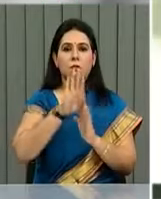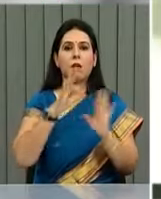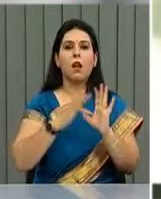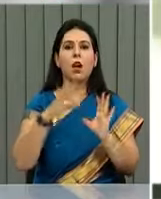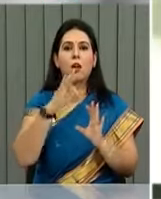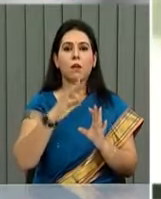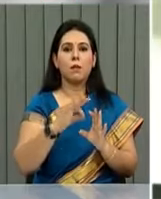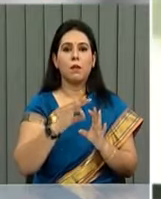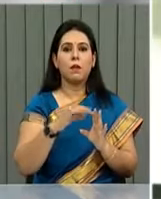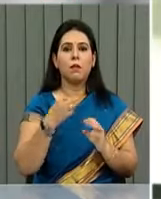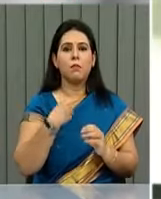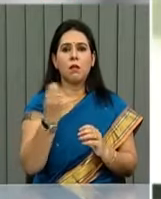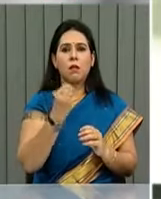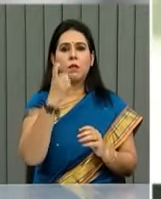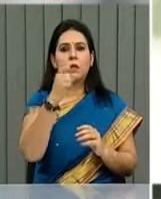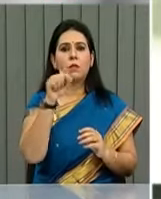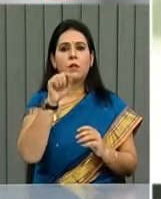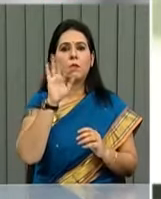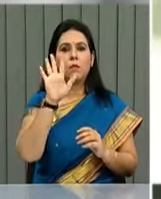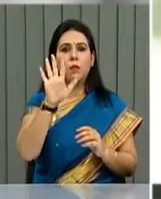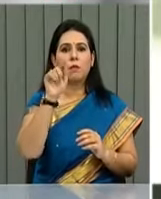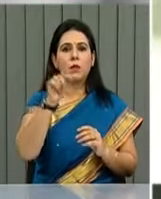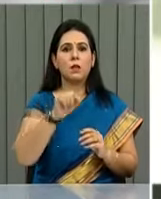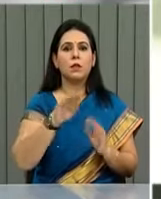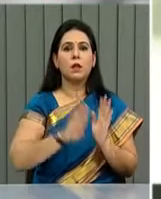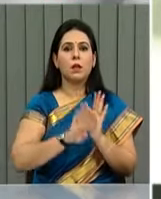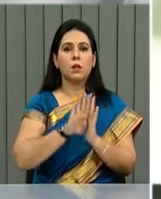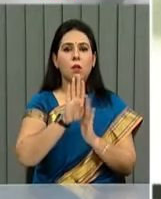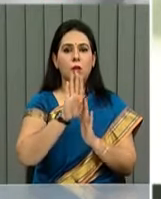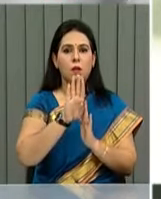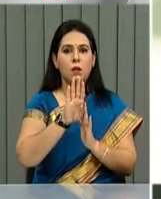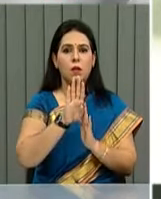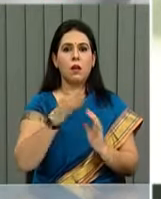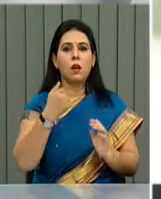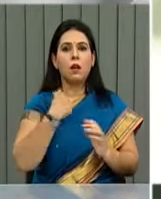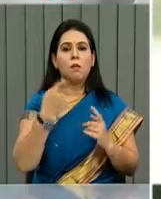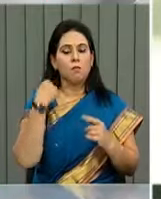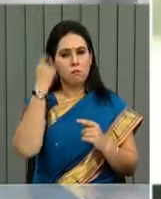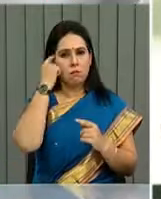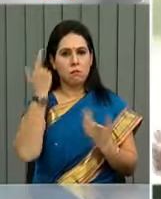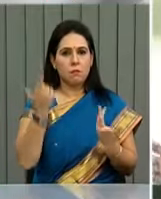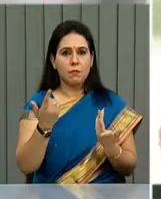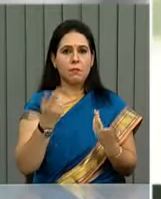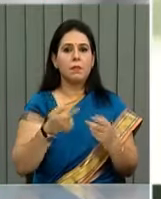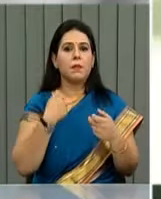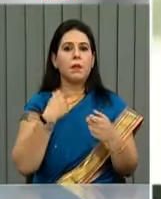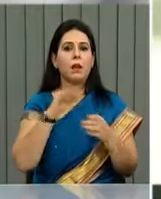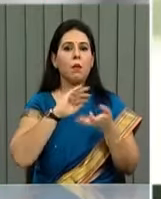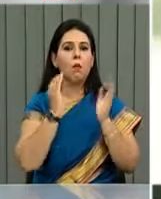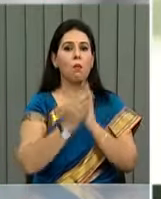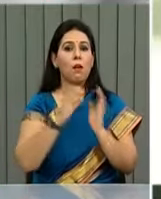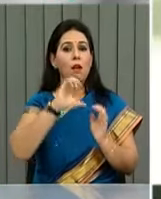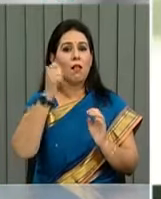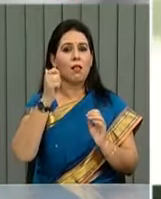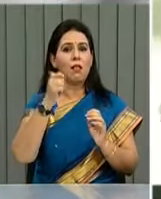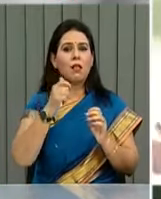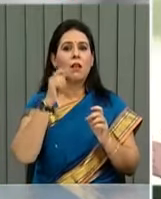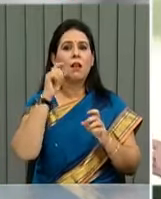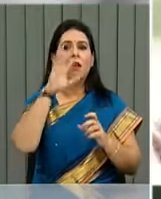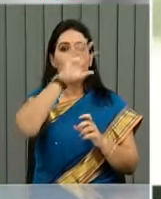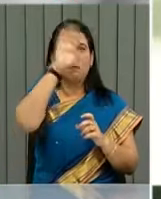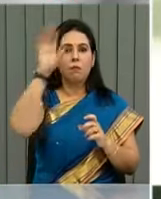हम लगभग 7.5% से ग्रो कर रहे हैं। मैं ये मानता हूं कि दुनिया के अन्य देशों की तुलना में यह